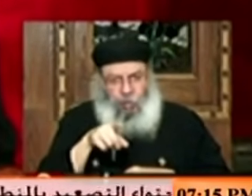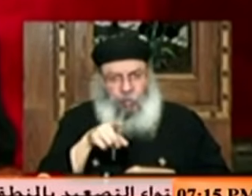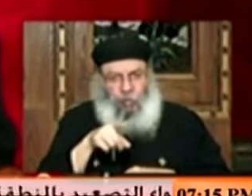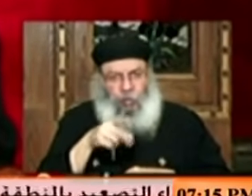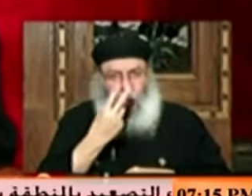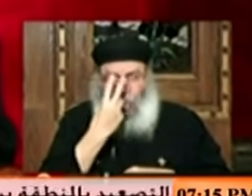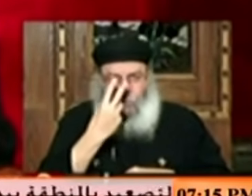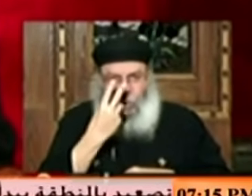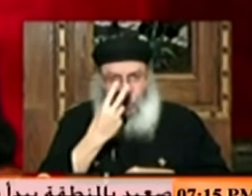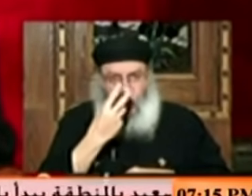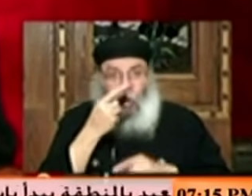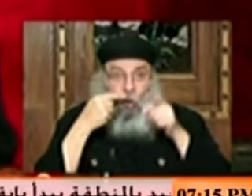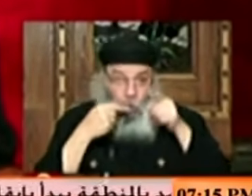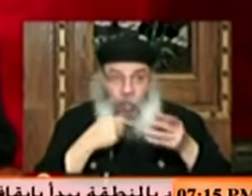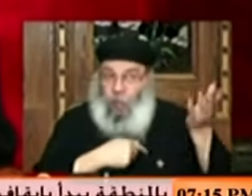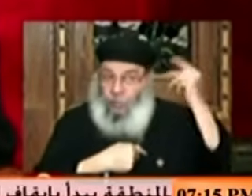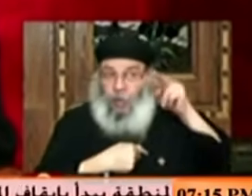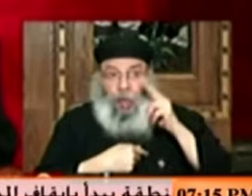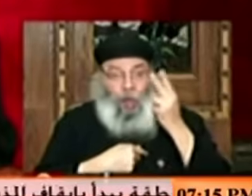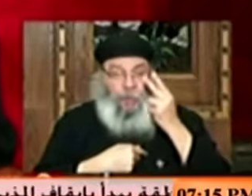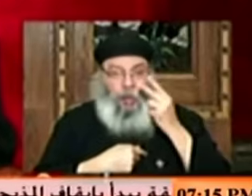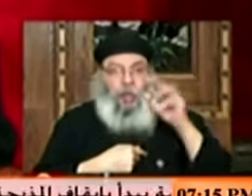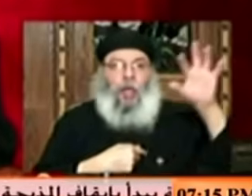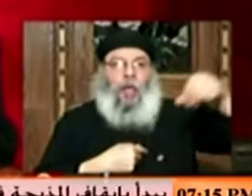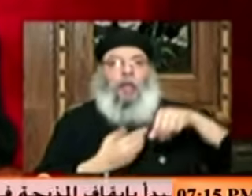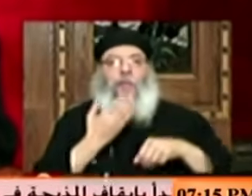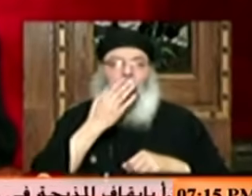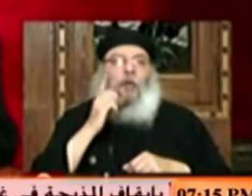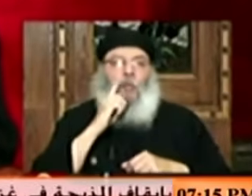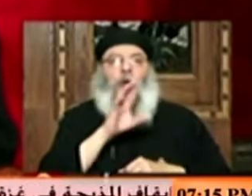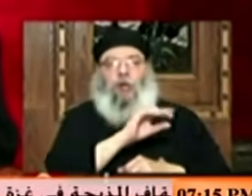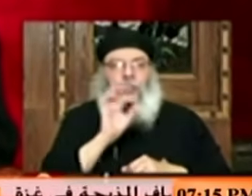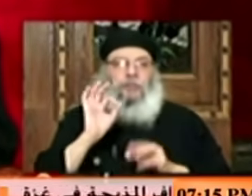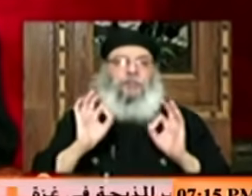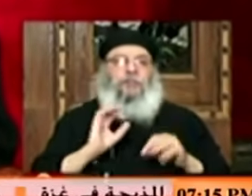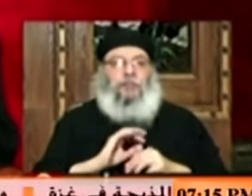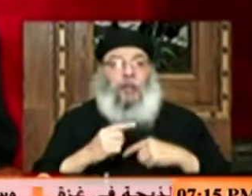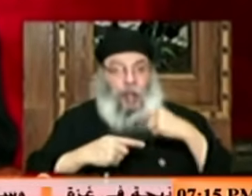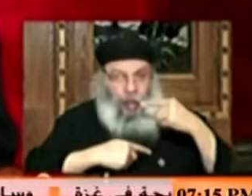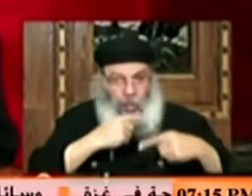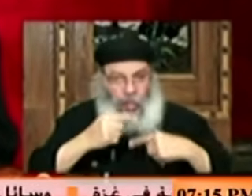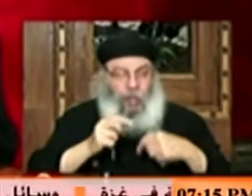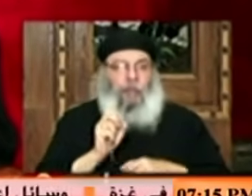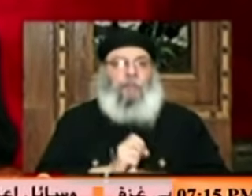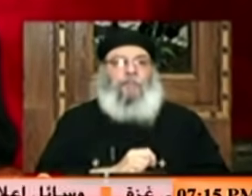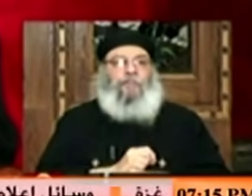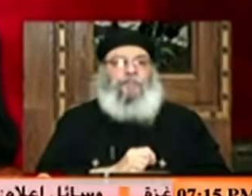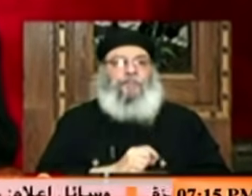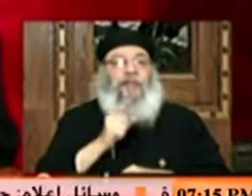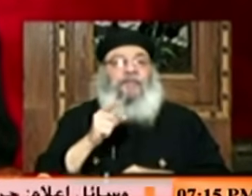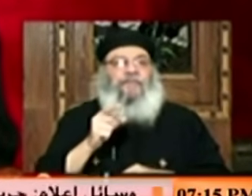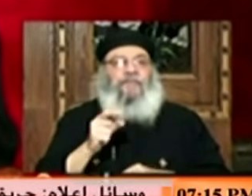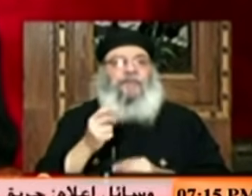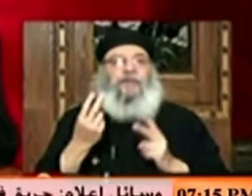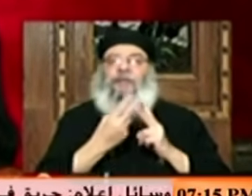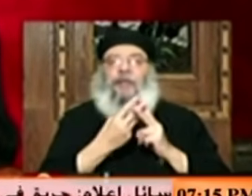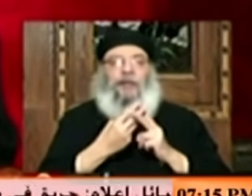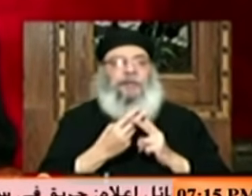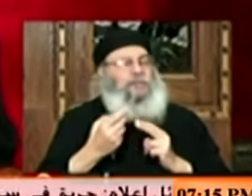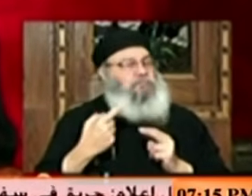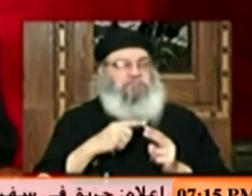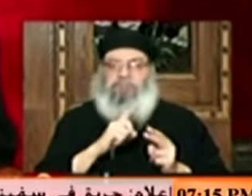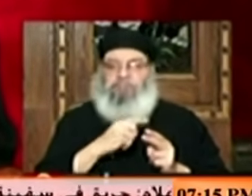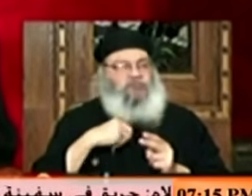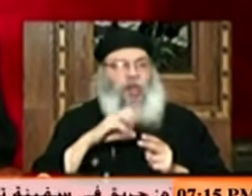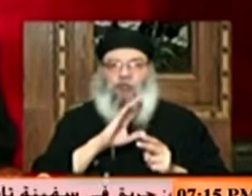اعمى هو ده اللي كان اعمى طب هاتوا ابوه وامه نفس القصه بتتكرر ان في ناس لا تريد ان تصدق